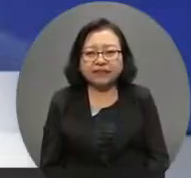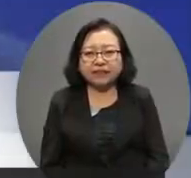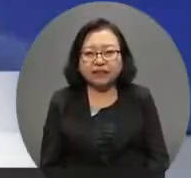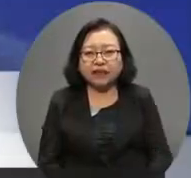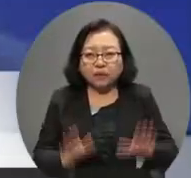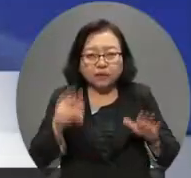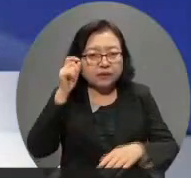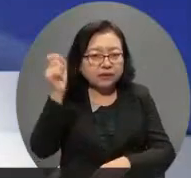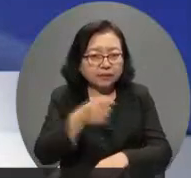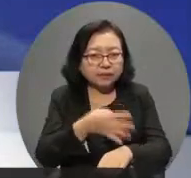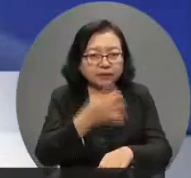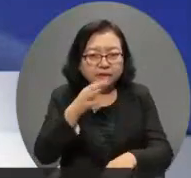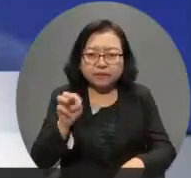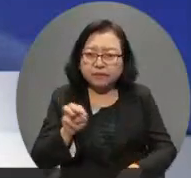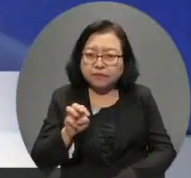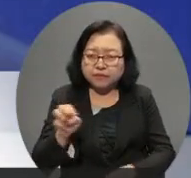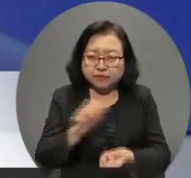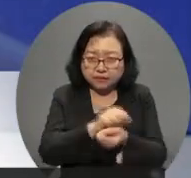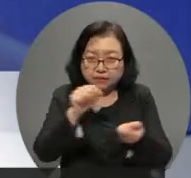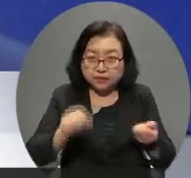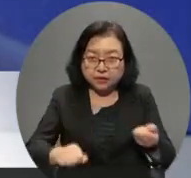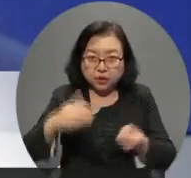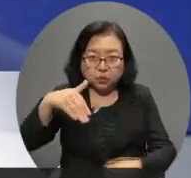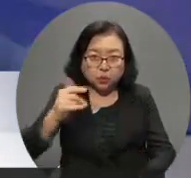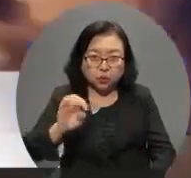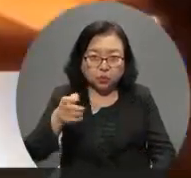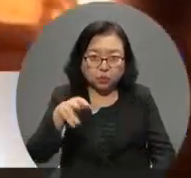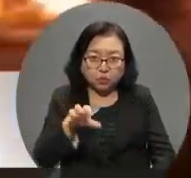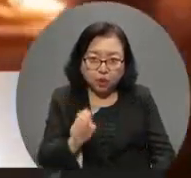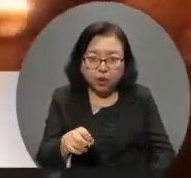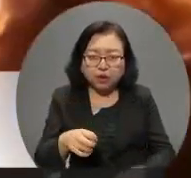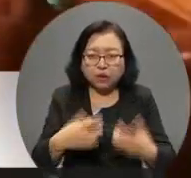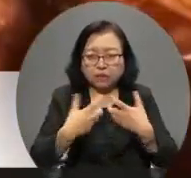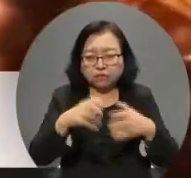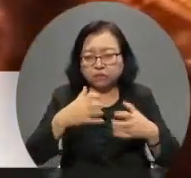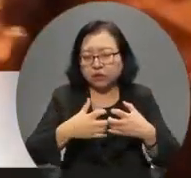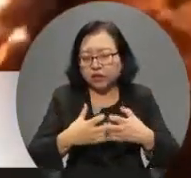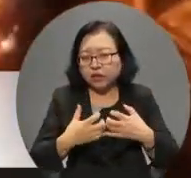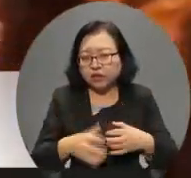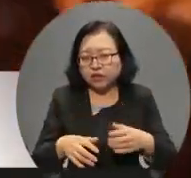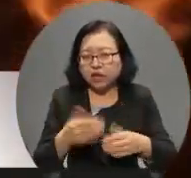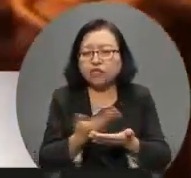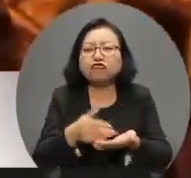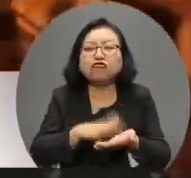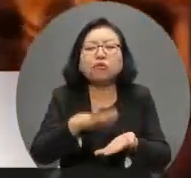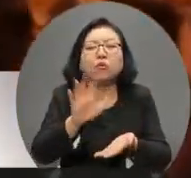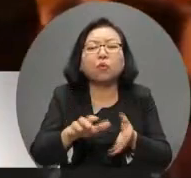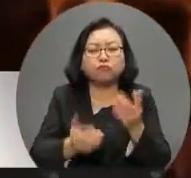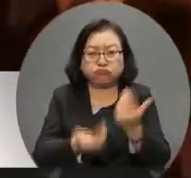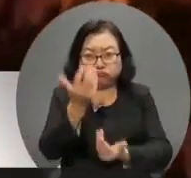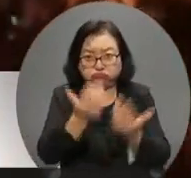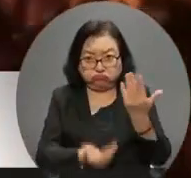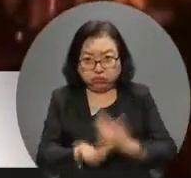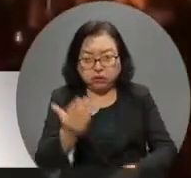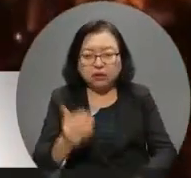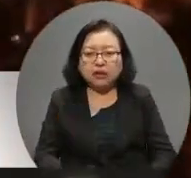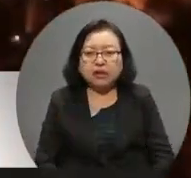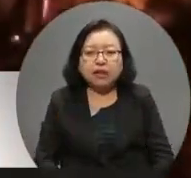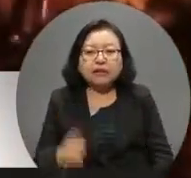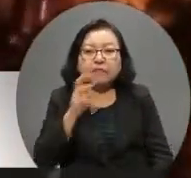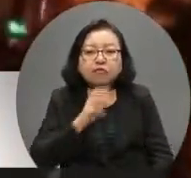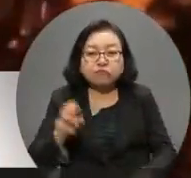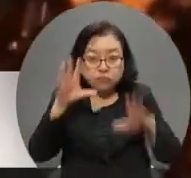오늘 새벽 4시 반쯤 진천군 초평면의 한 농기계 수리업체에서 불이 났습니다. 이 불은 30여 분